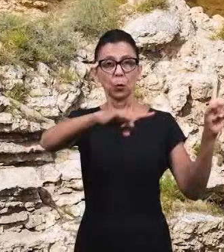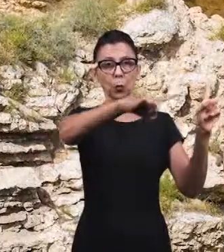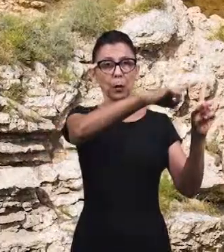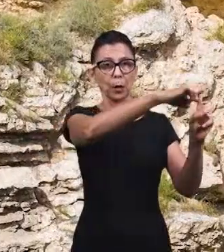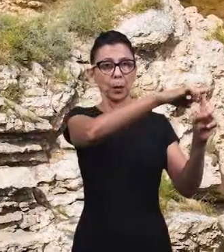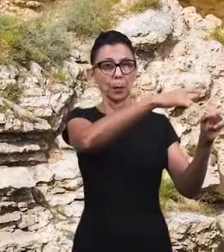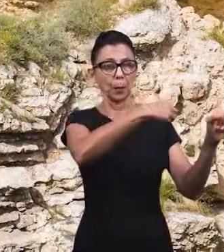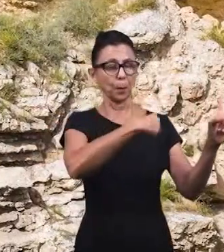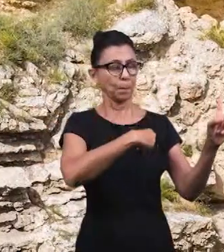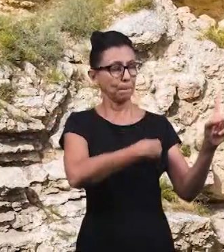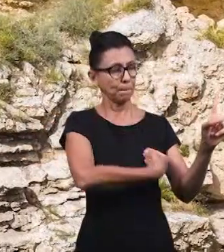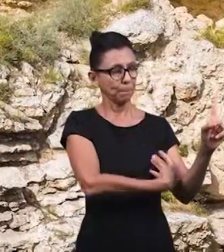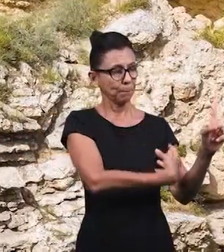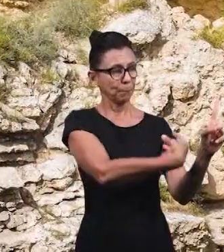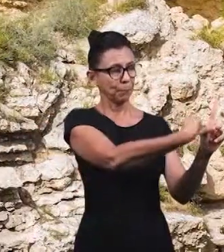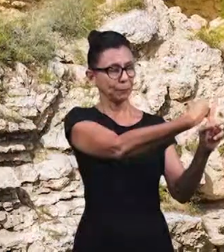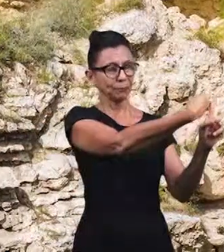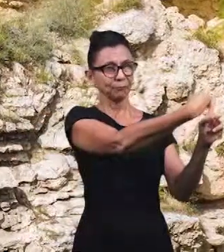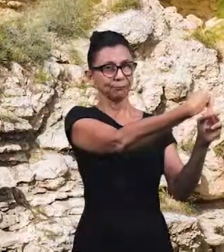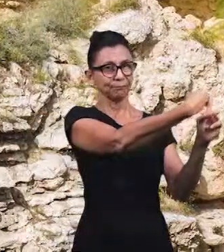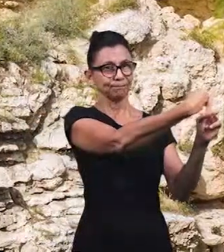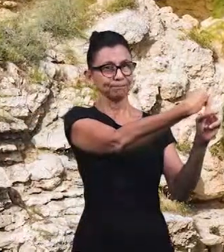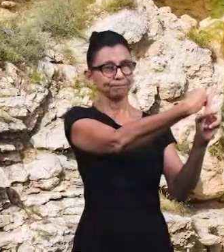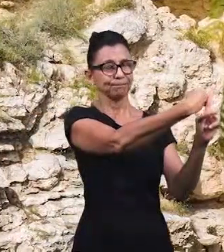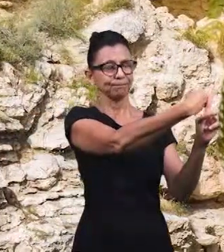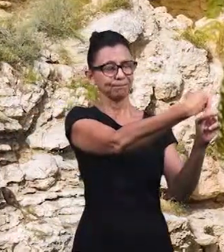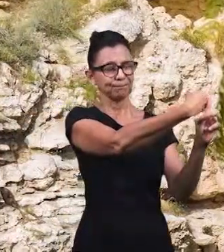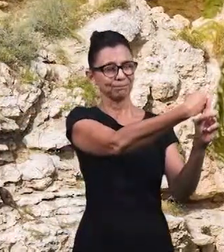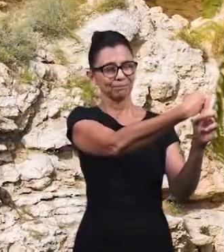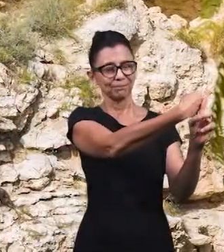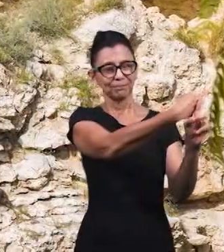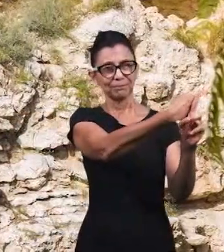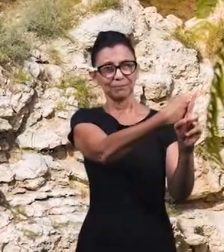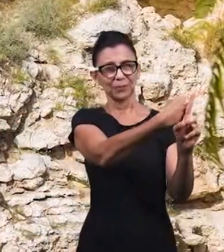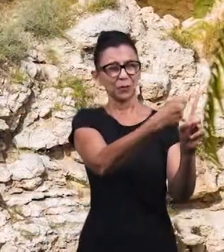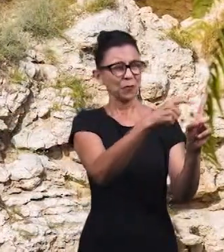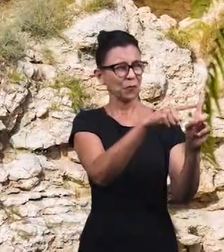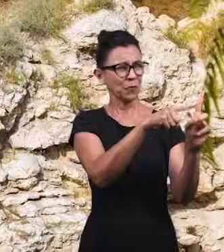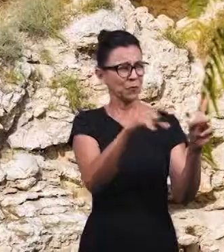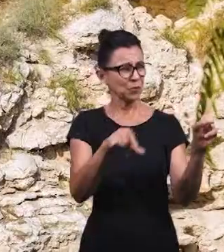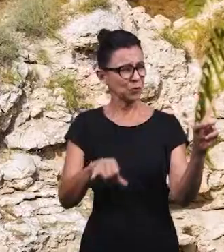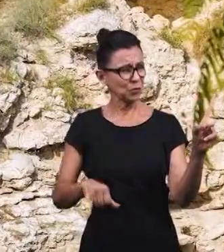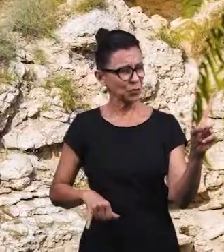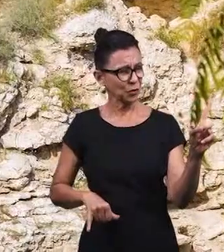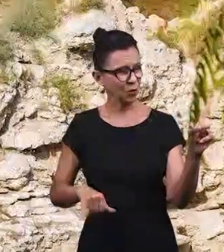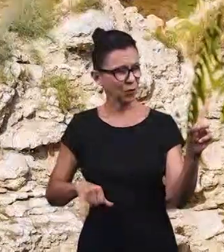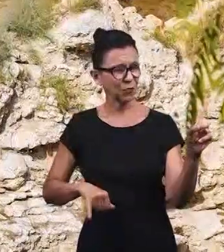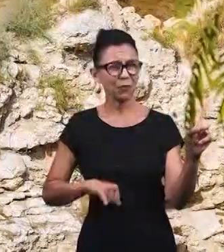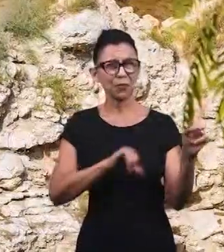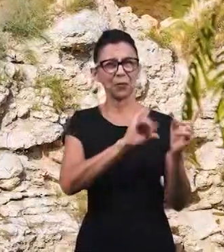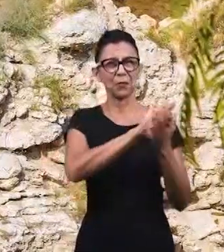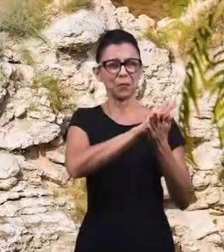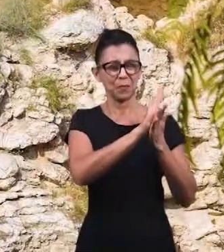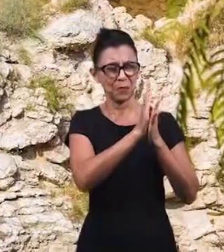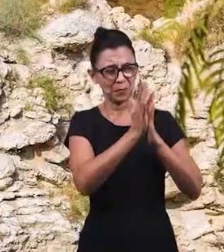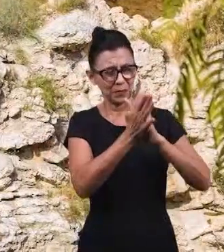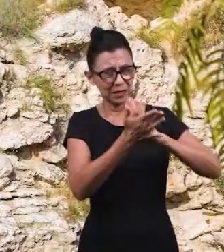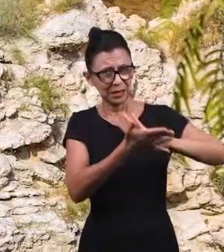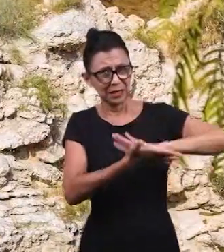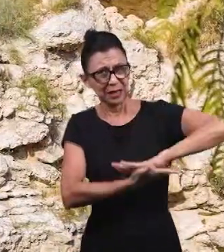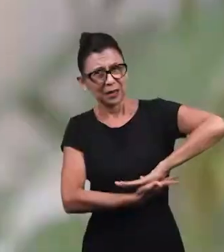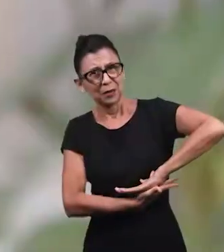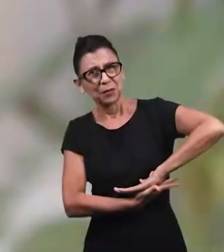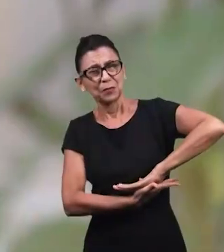Мой скорбный грех был оплачен на кресте таким кабальным образом.